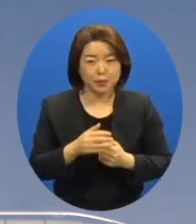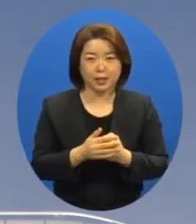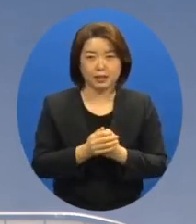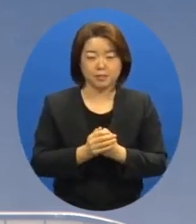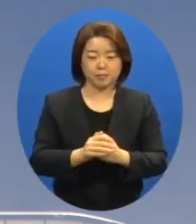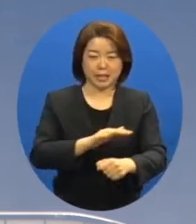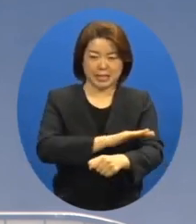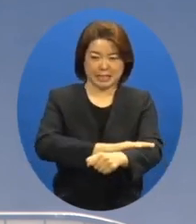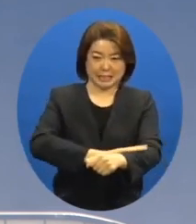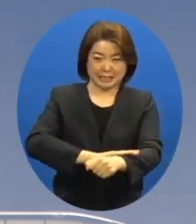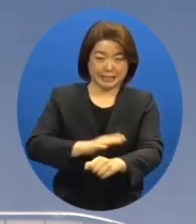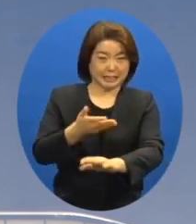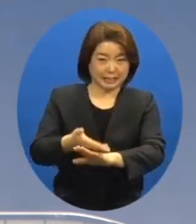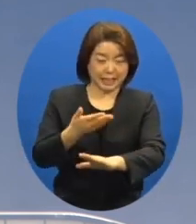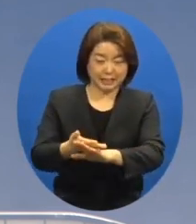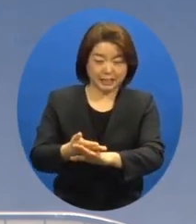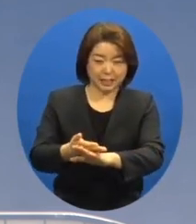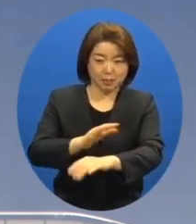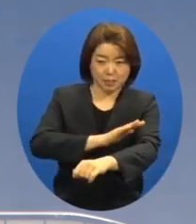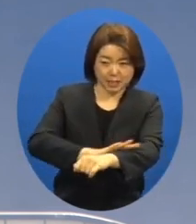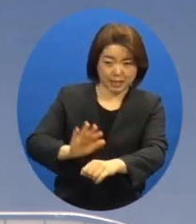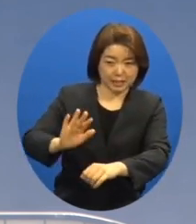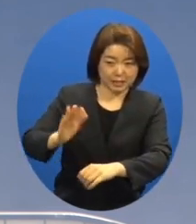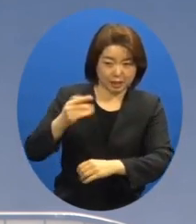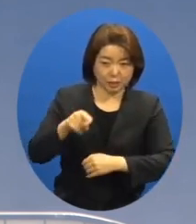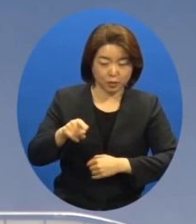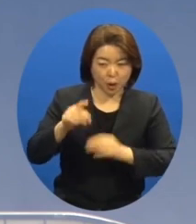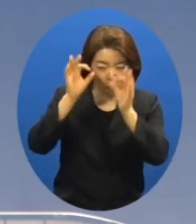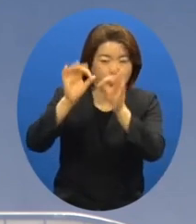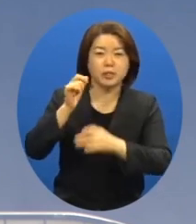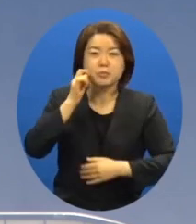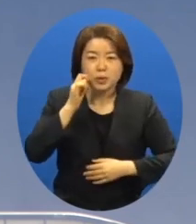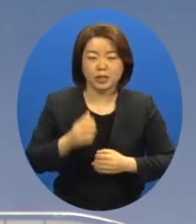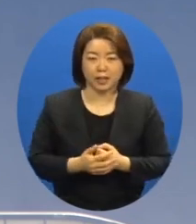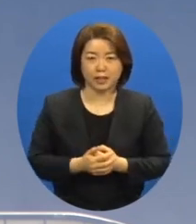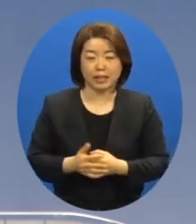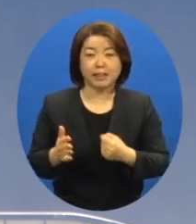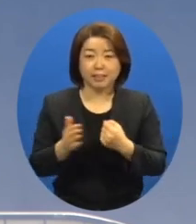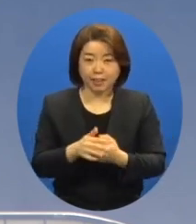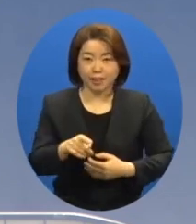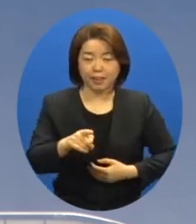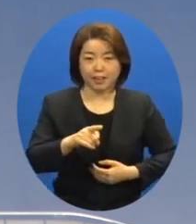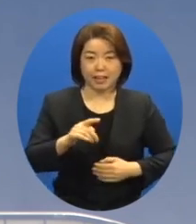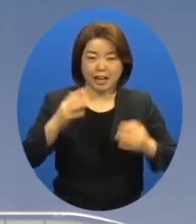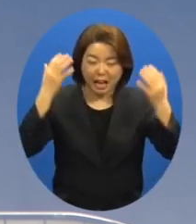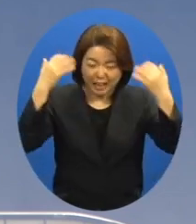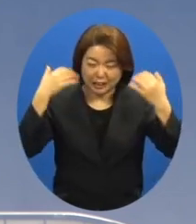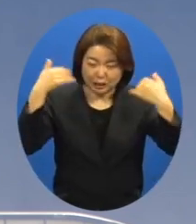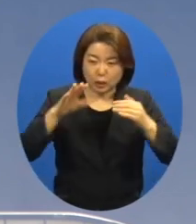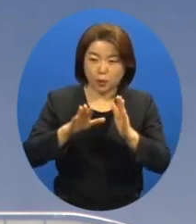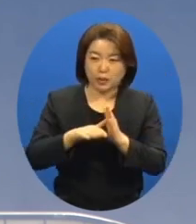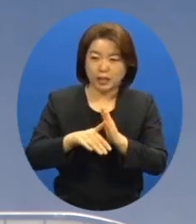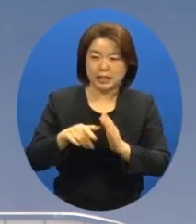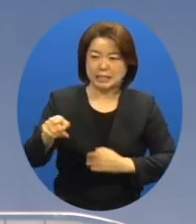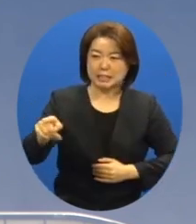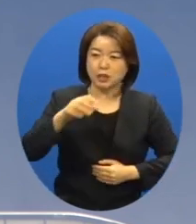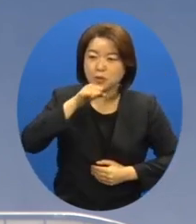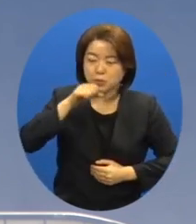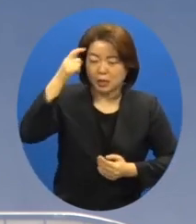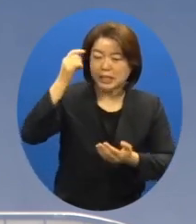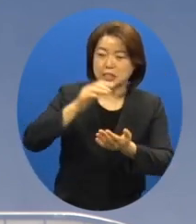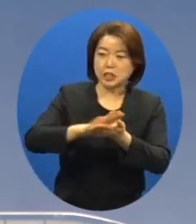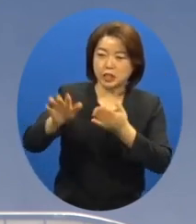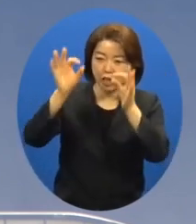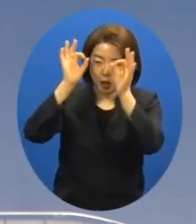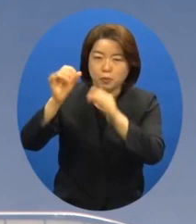잘 되는 거 못 보는 성질이라는 그러니까 더울 때 다른 염소가 시원해 있는 것을 못 본다는